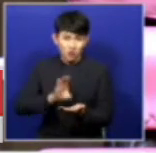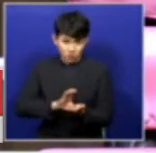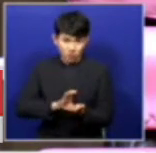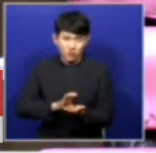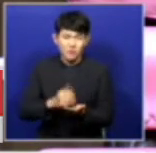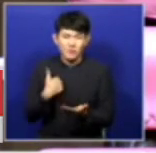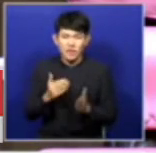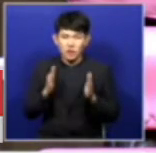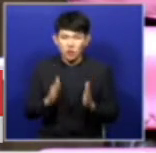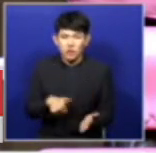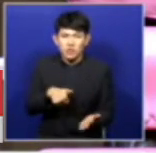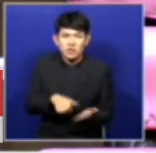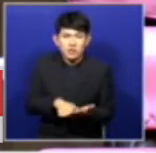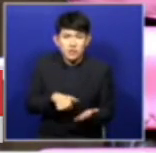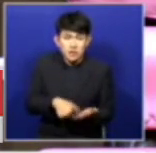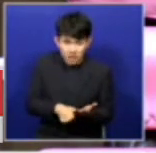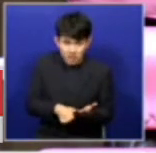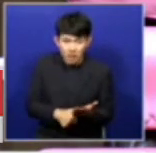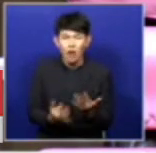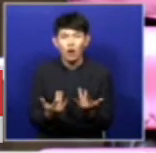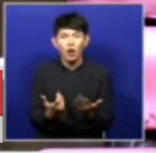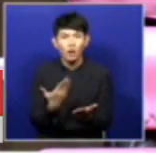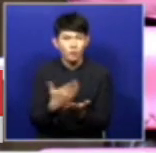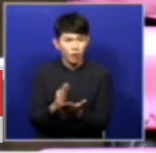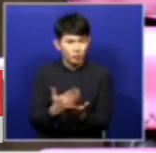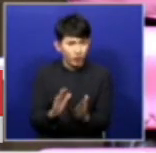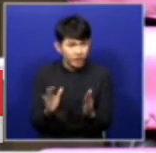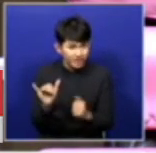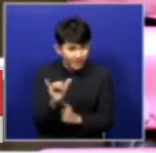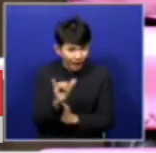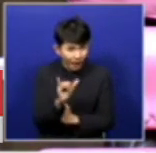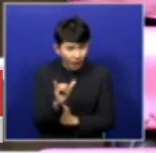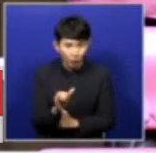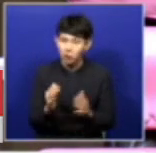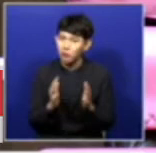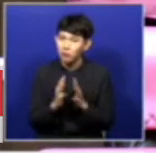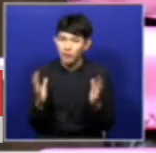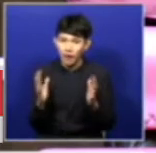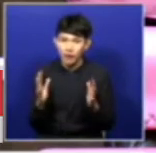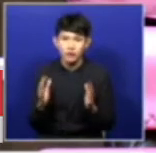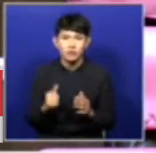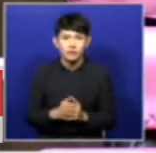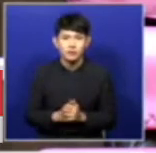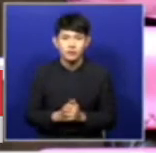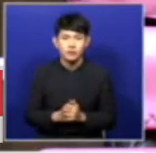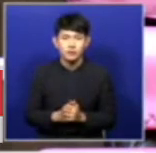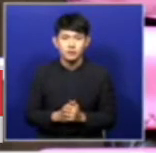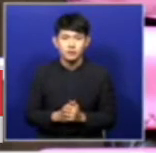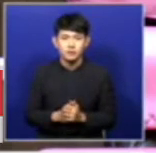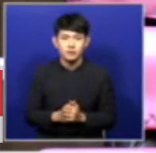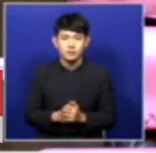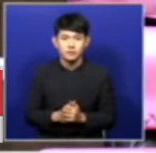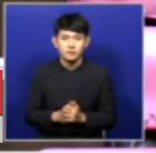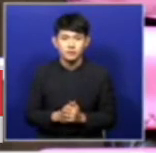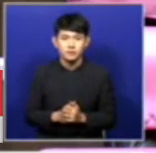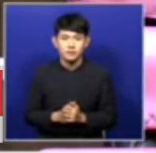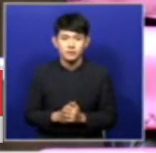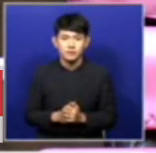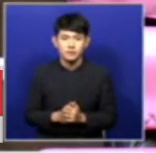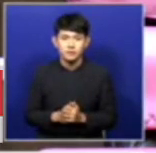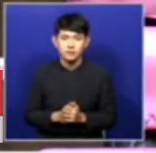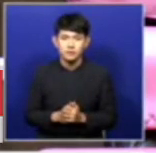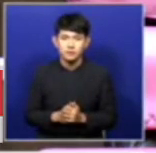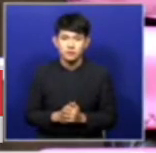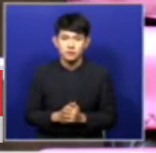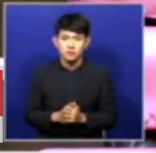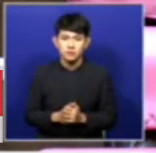นี้ค้างชำระค่าเลขทะเบียนเป็นจำนวนมากนะครับถ้าดูตามราย